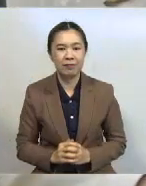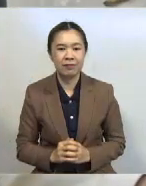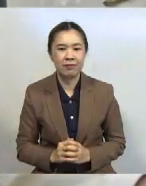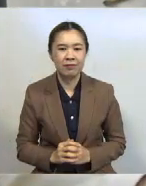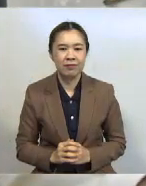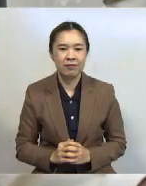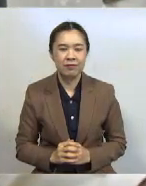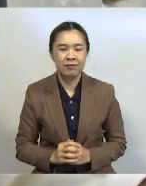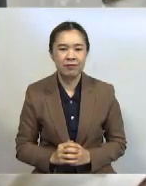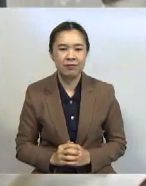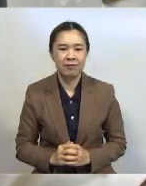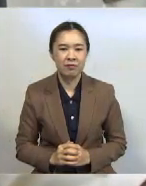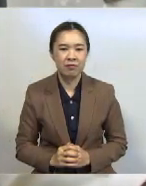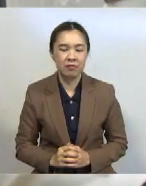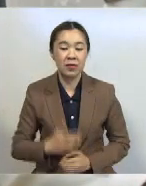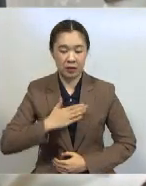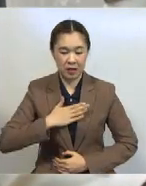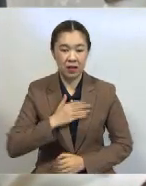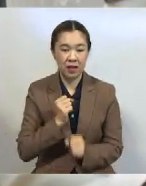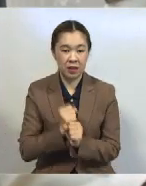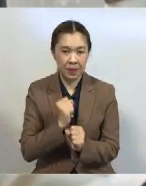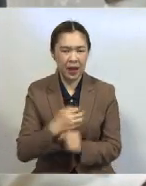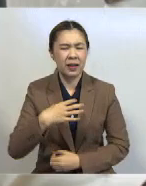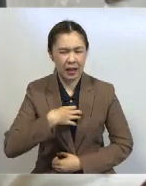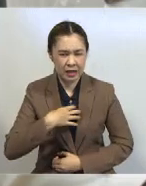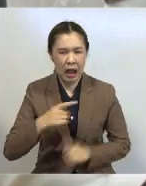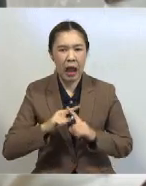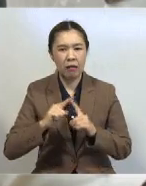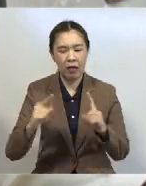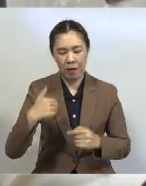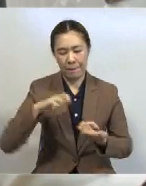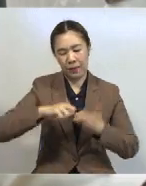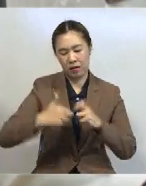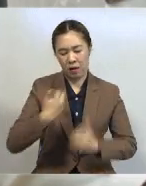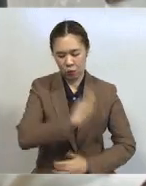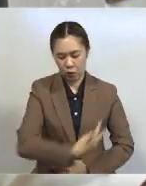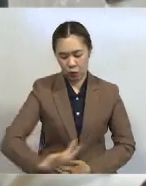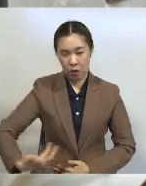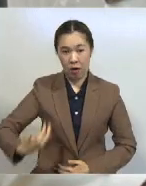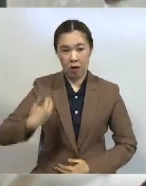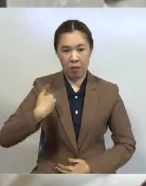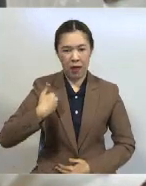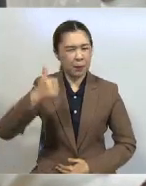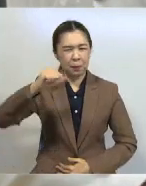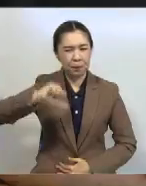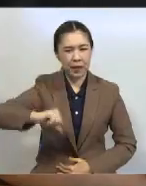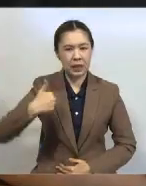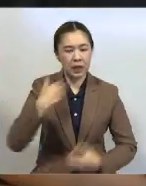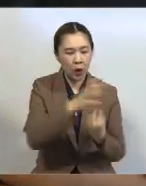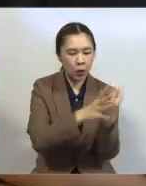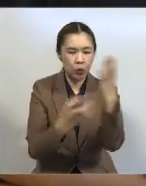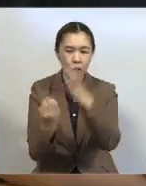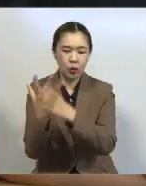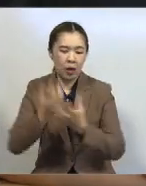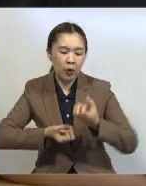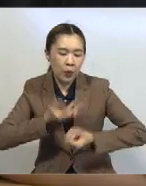เนี่ยนะคะหัวหน้าวิเชียรบอกว่าตัวเองก็อยากทำงานแต่ถ้าสุขภาพตัวเองไม่ดีการดูแลป่ามันก็ไม่ดีไปด้วย เหมือนกับว่าถ้า